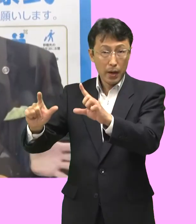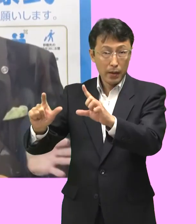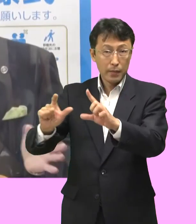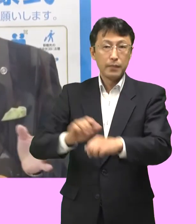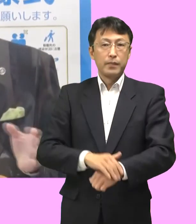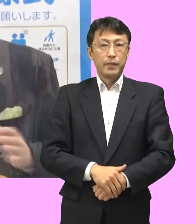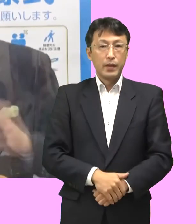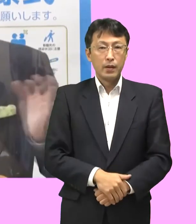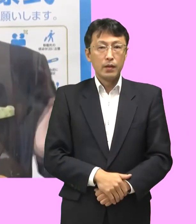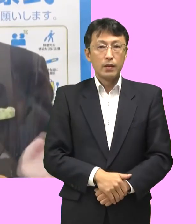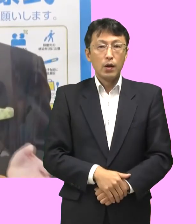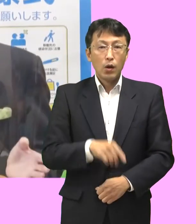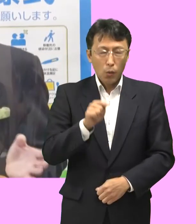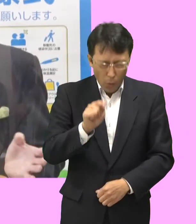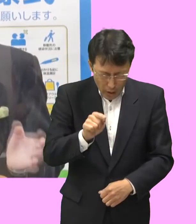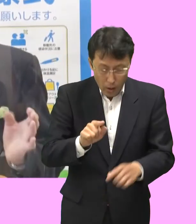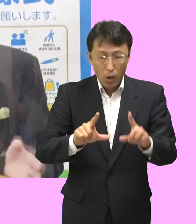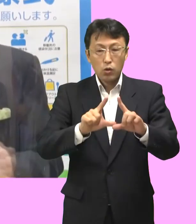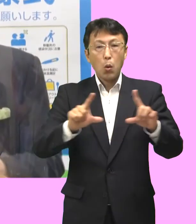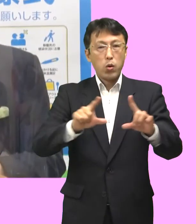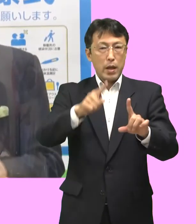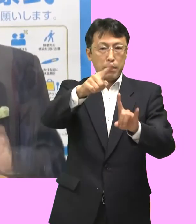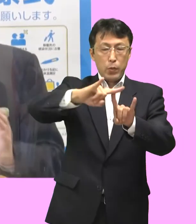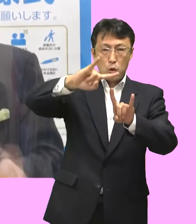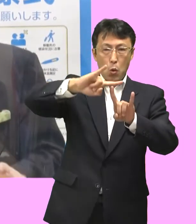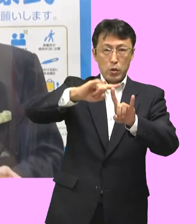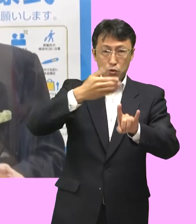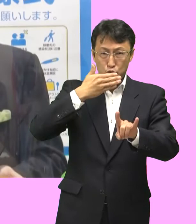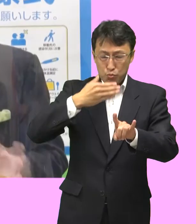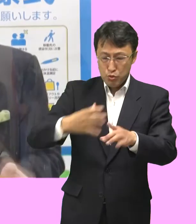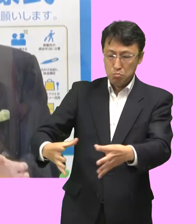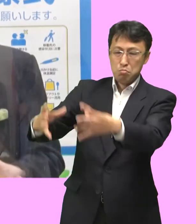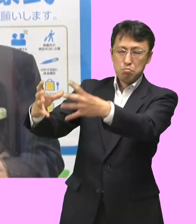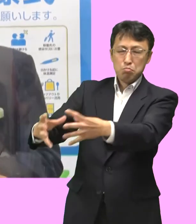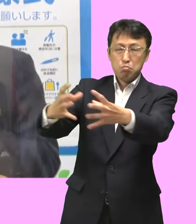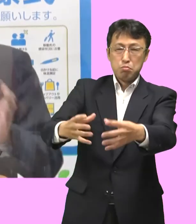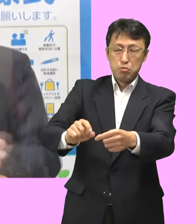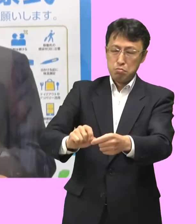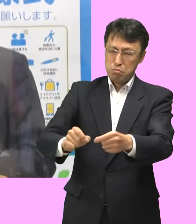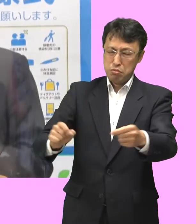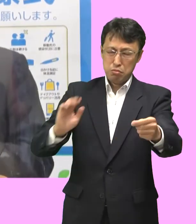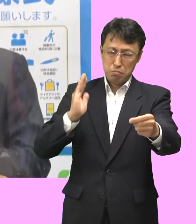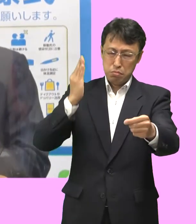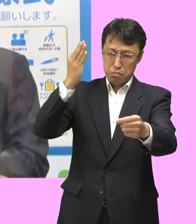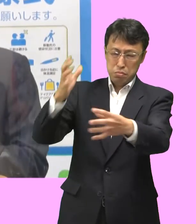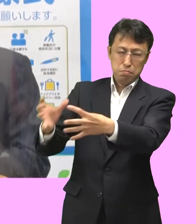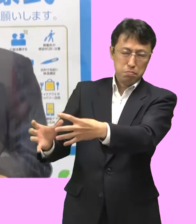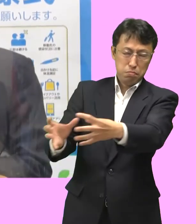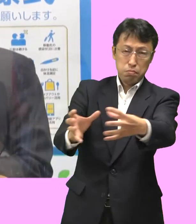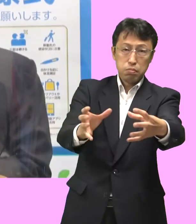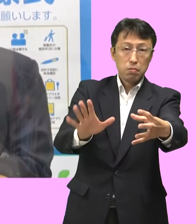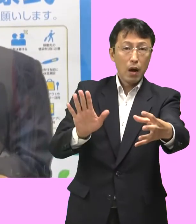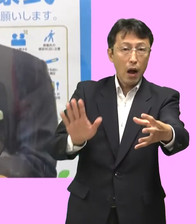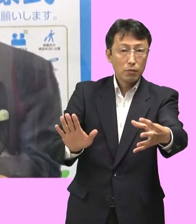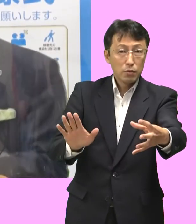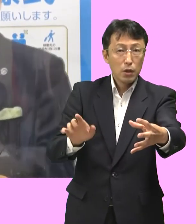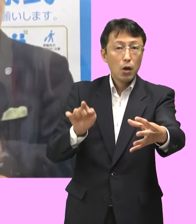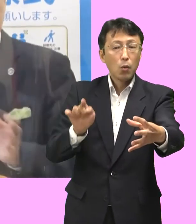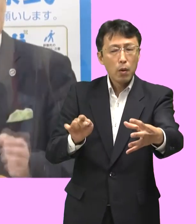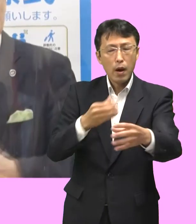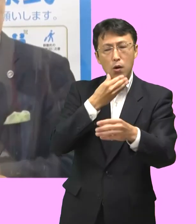けば当然これそれはそれで福島で不評になるんですよ。そういうものが置いてあるということでですね。でさら